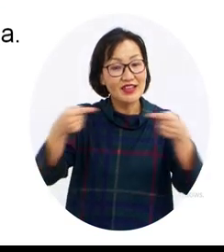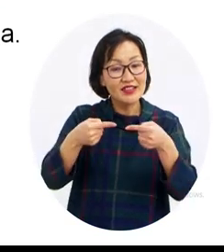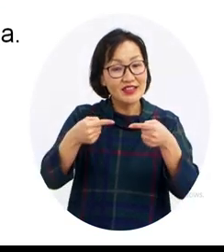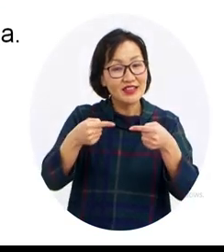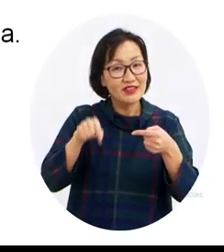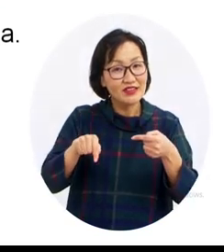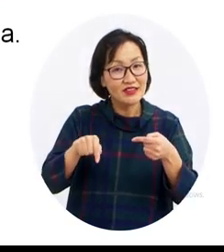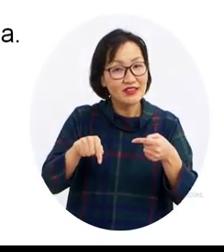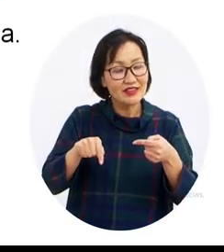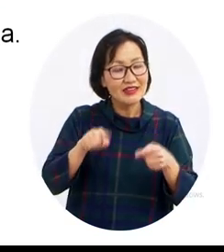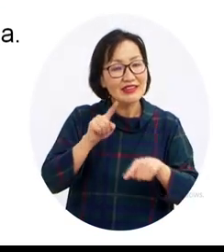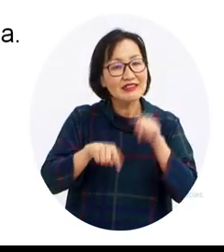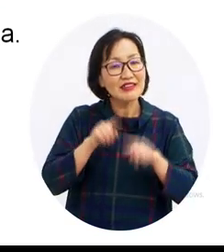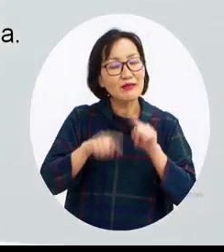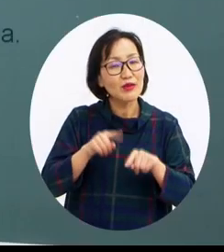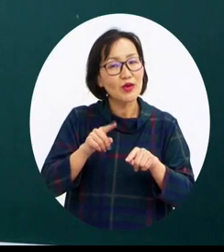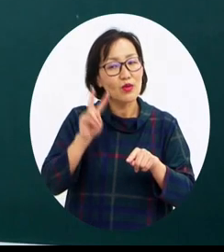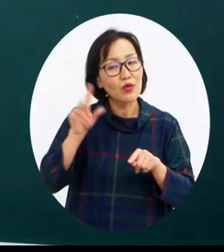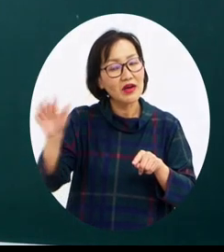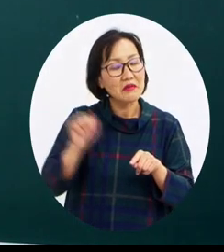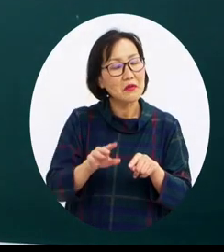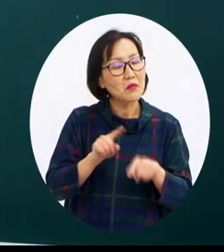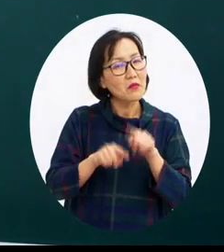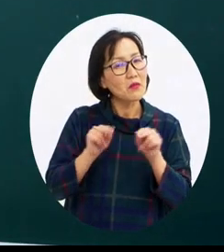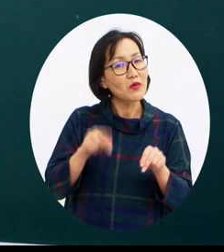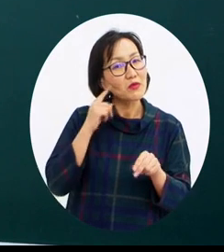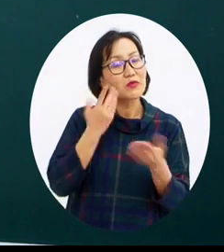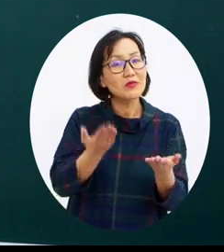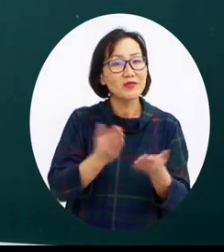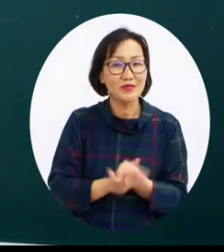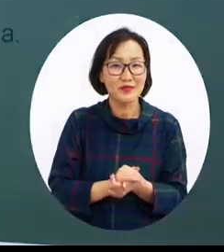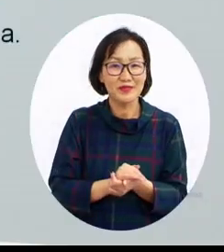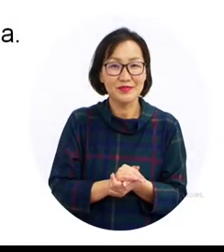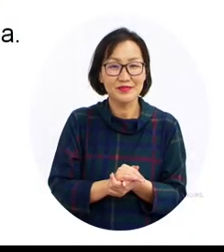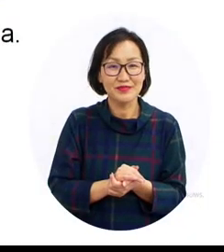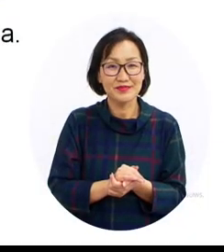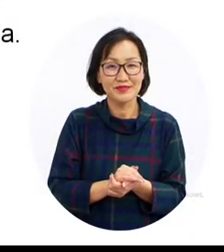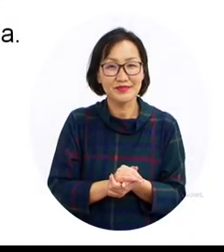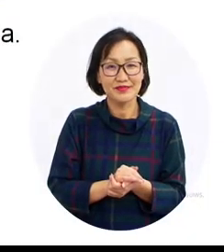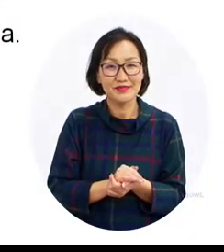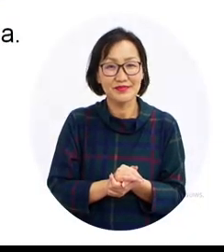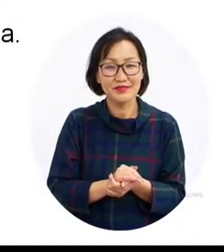үүний эсрэх болох ямар зөвөрдсөв байж болох вэ? За харьяадаа хэлвэл